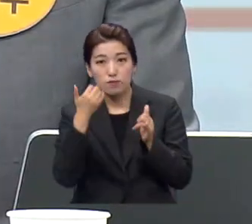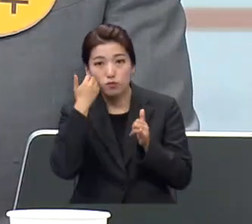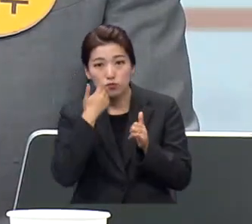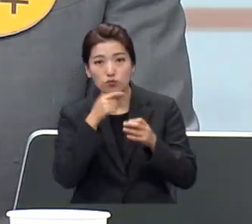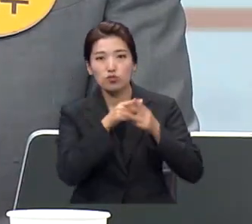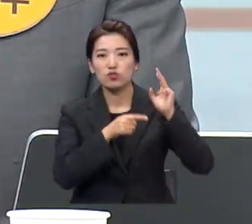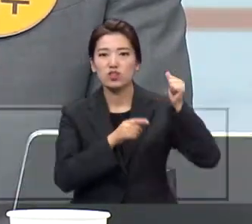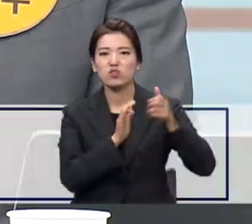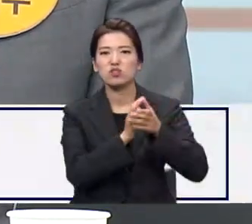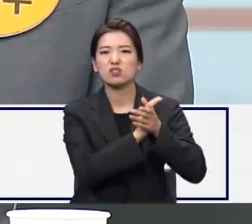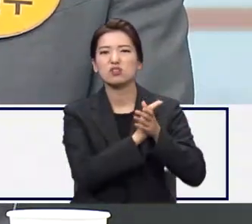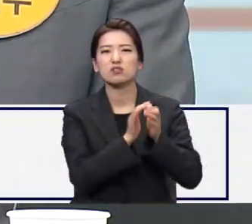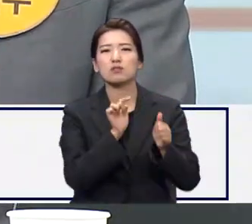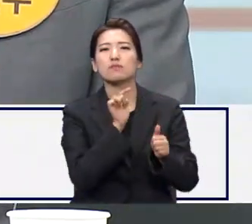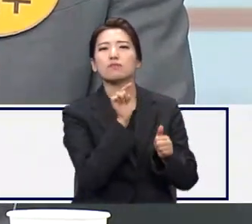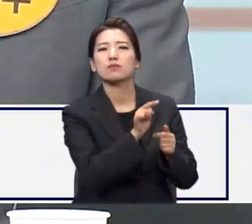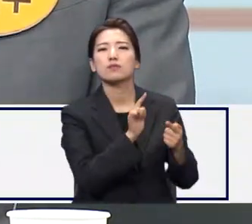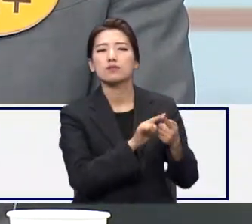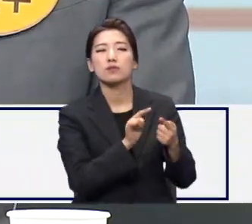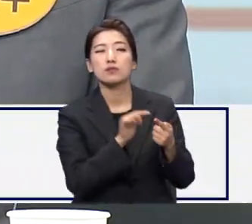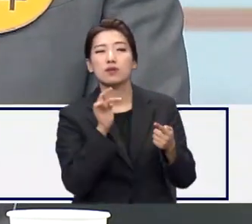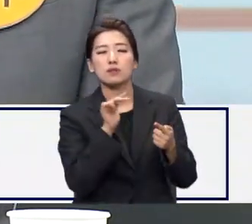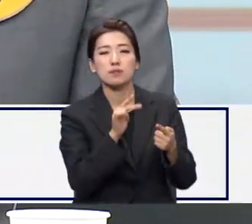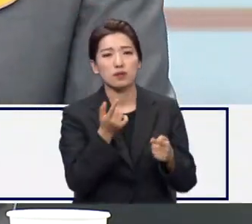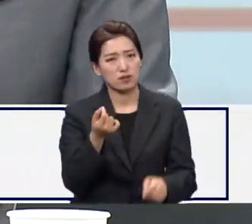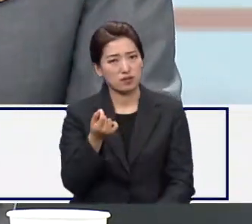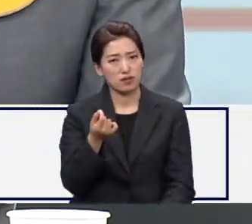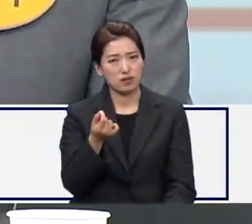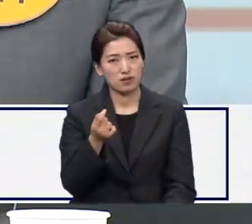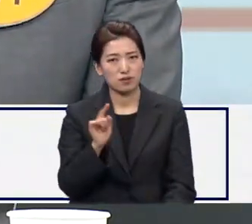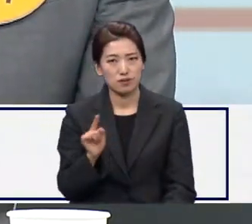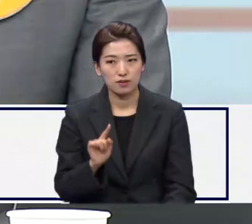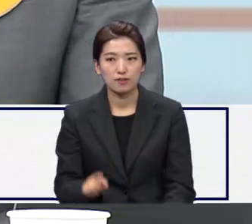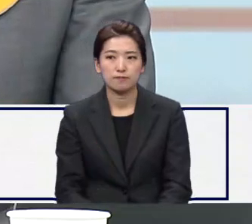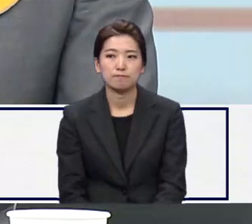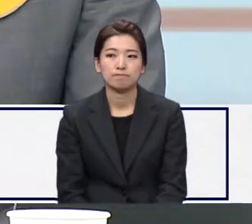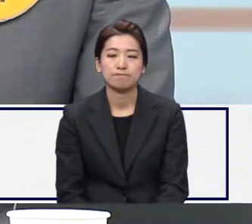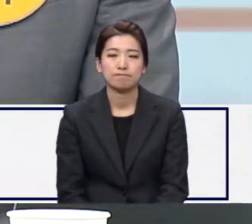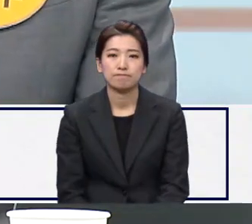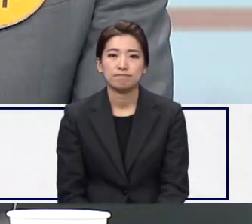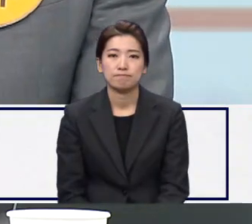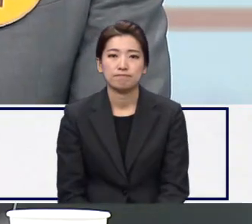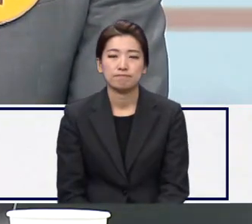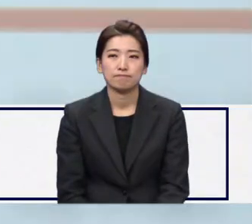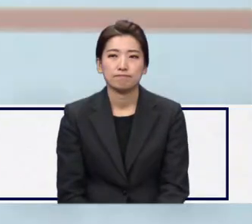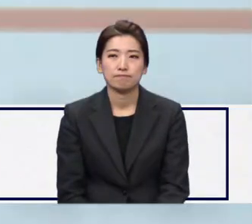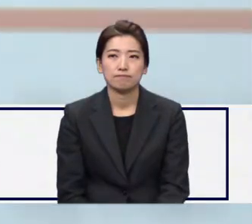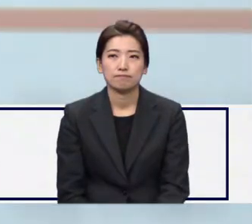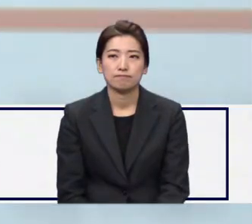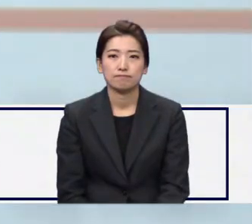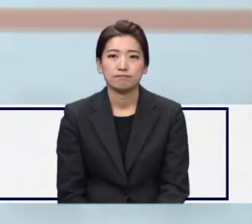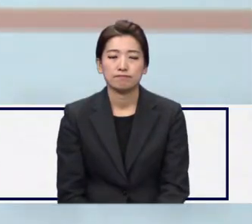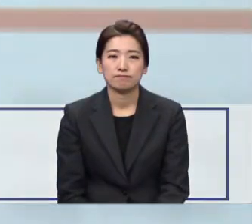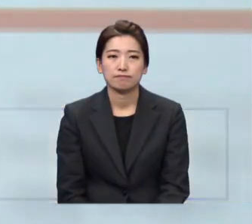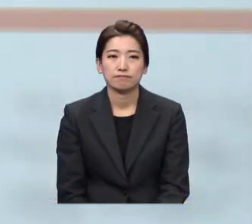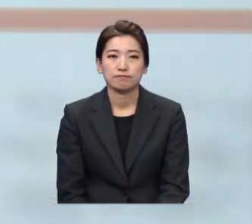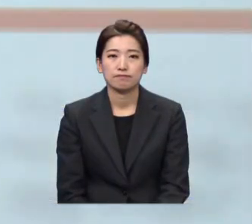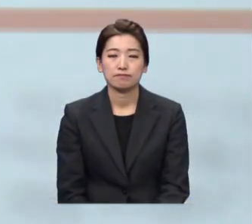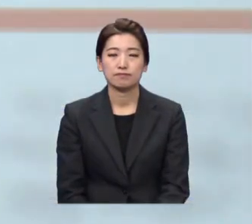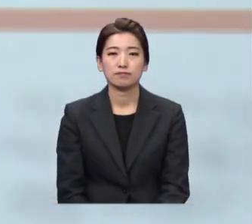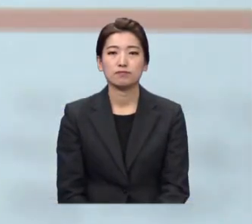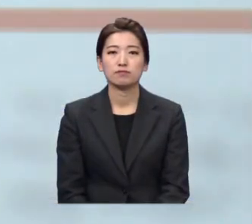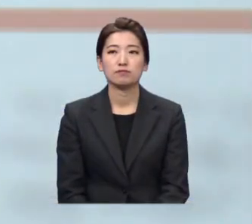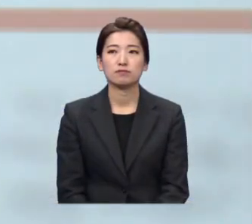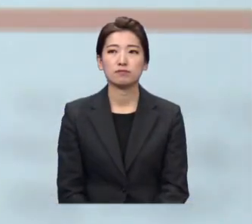굉장히 좀 도발적인 발언을 했어요 어떻게 보십니까음 이준석 대표에 대해서 이렇게 강하게